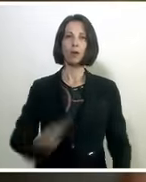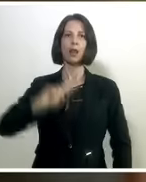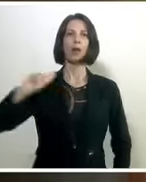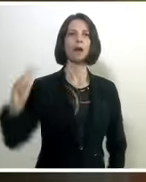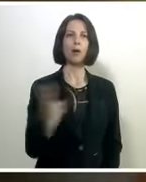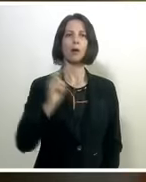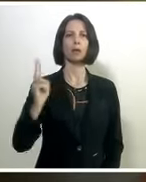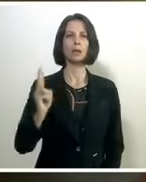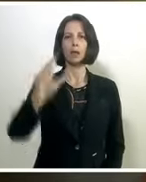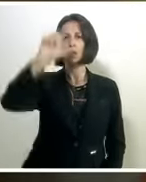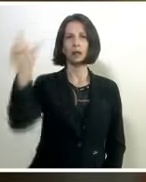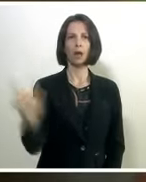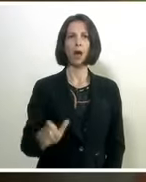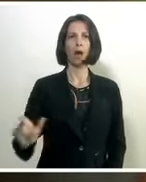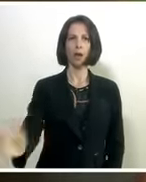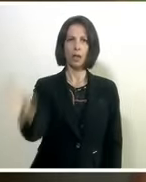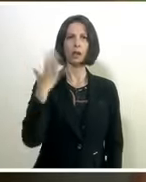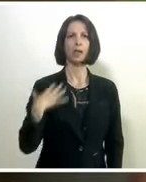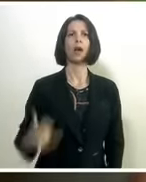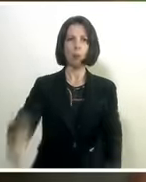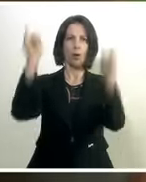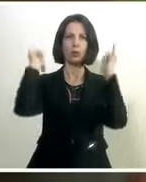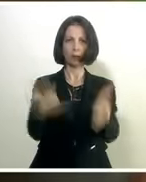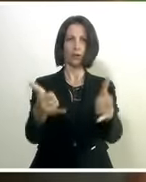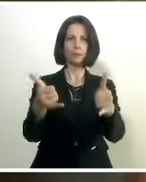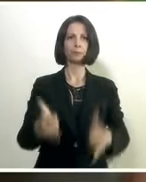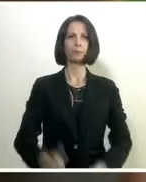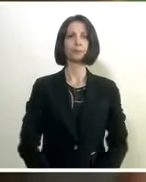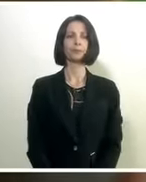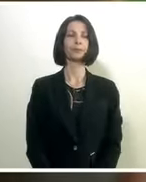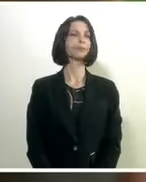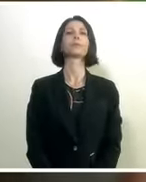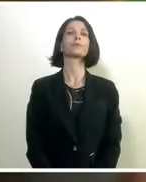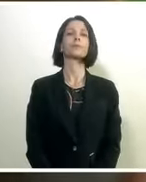pronti alla morte l'Italia chiamò